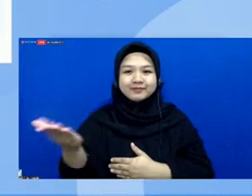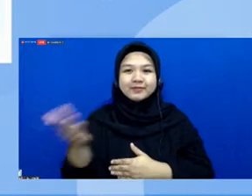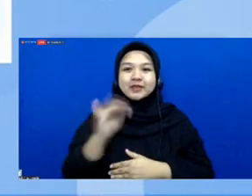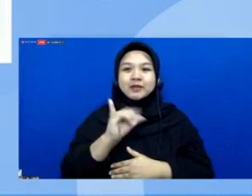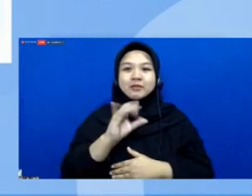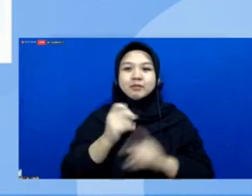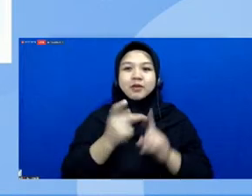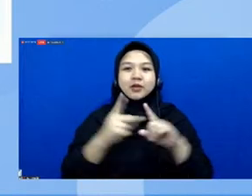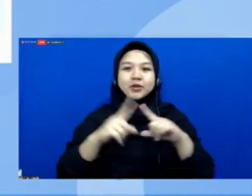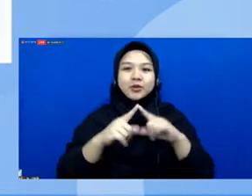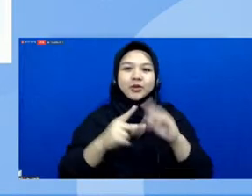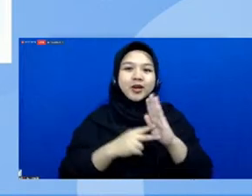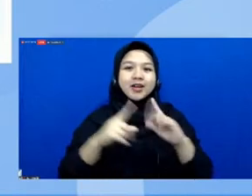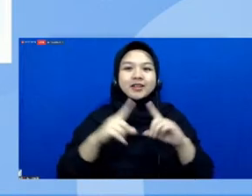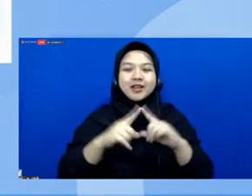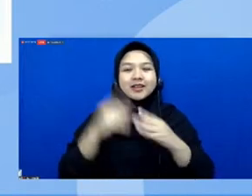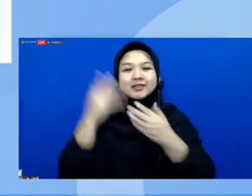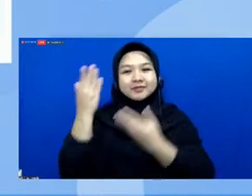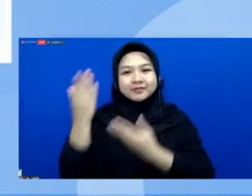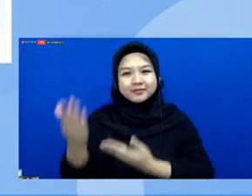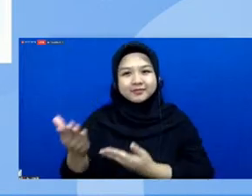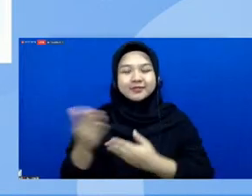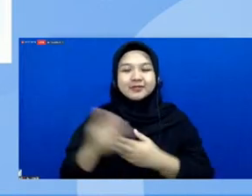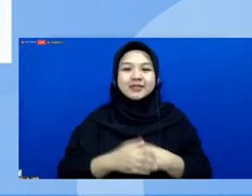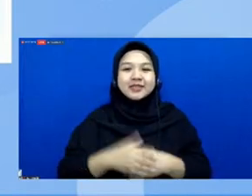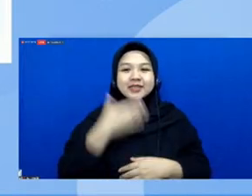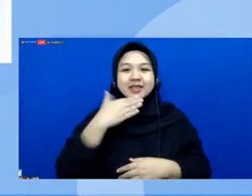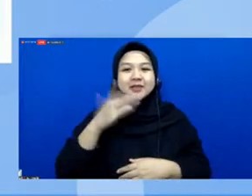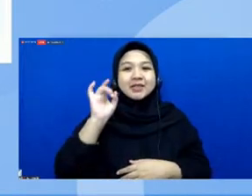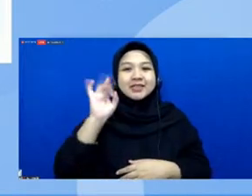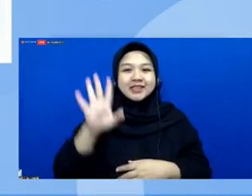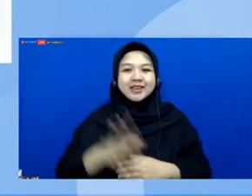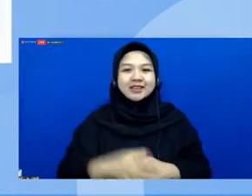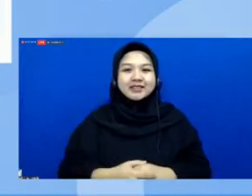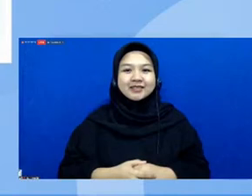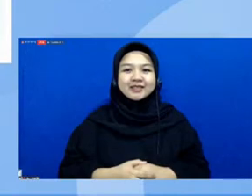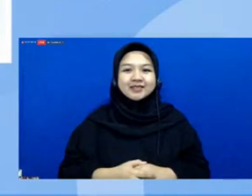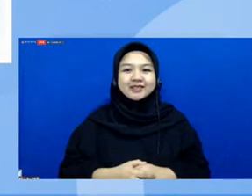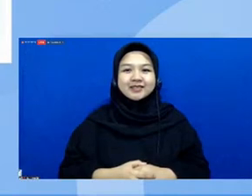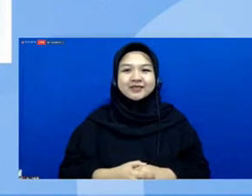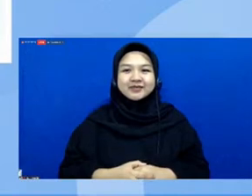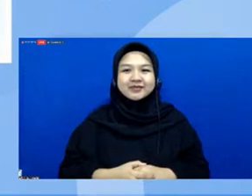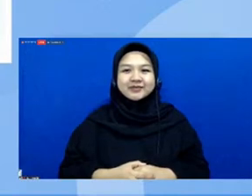Yohana Margareta. Mbak Yohana Margareta, selamat siang.